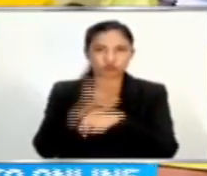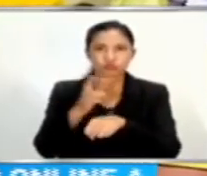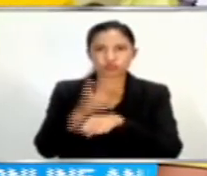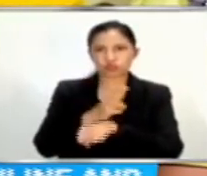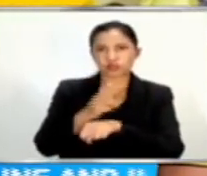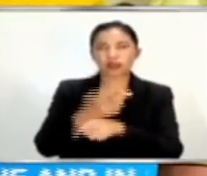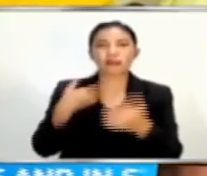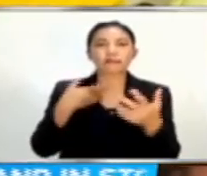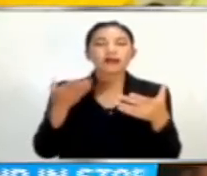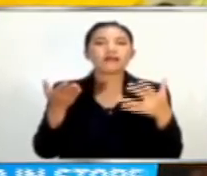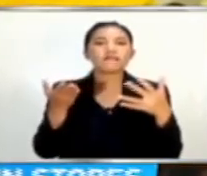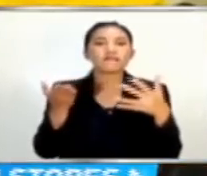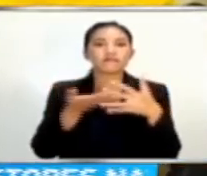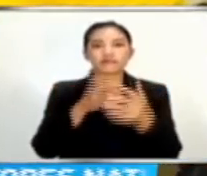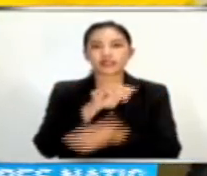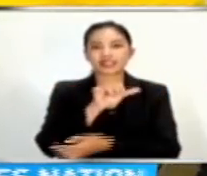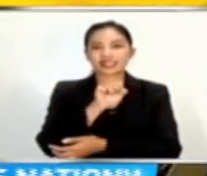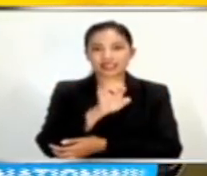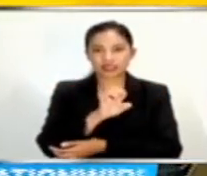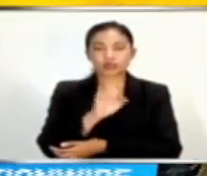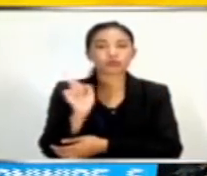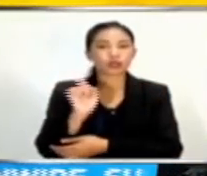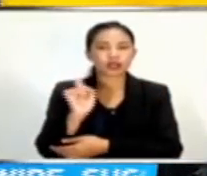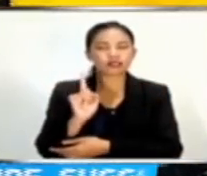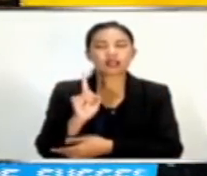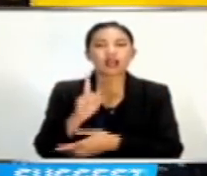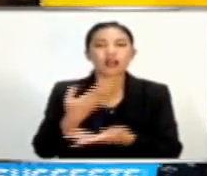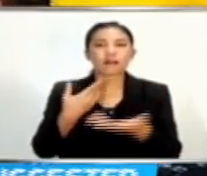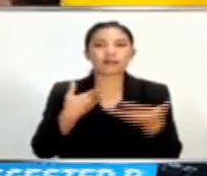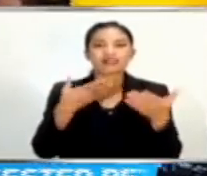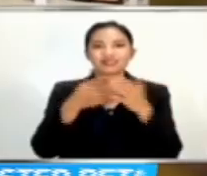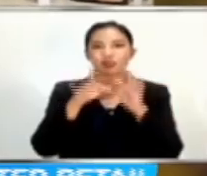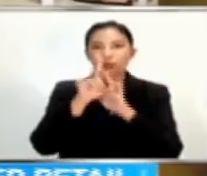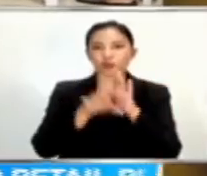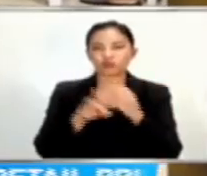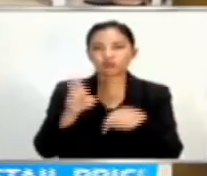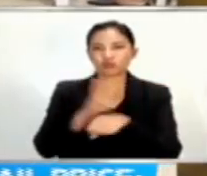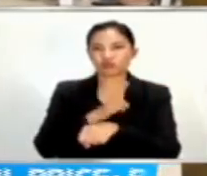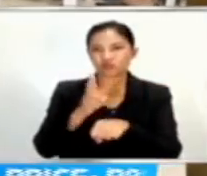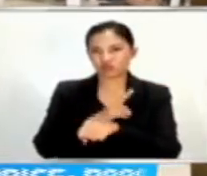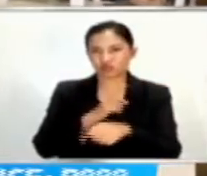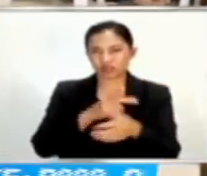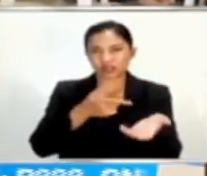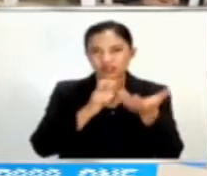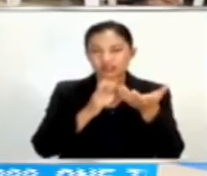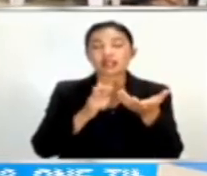Drugs Act at illegal possession of firearms and ammunitions. Wala silang ginawang pahayag.